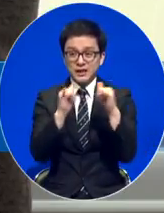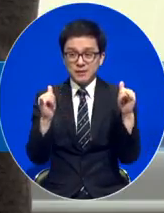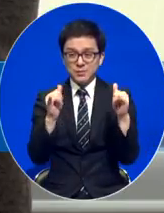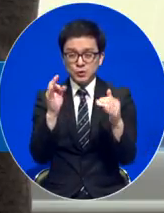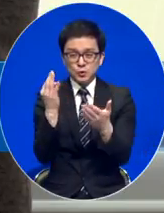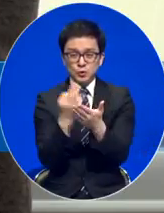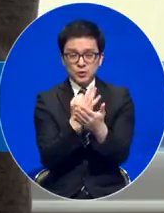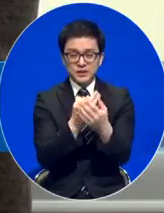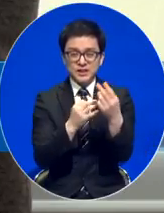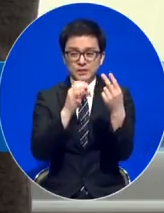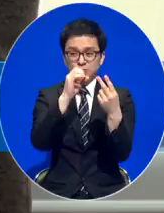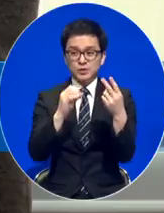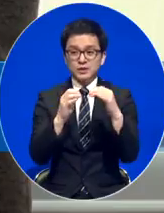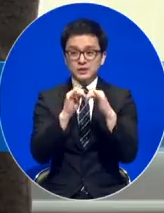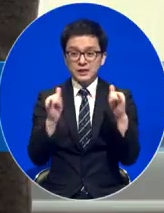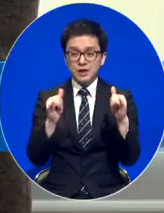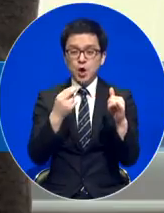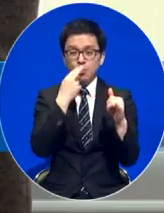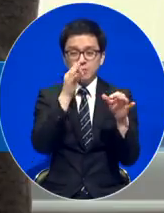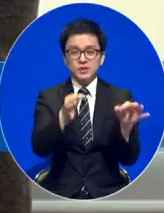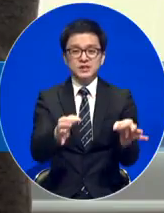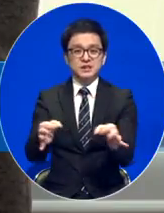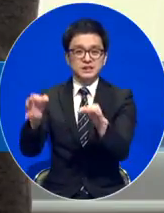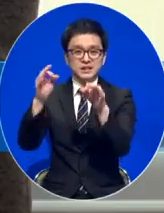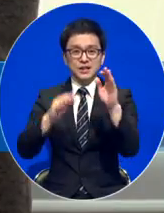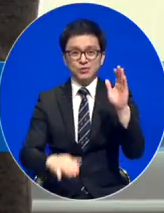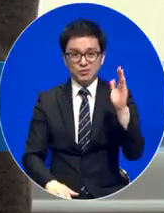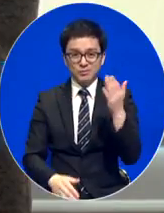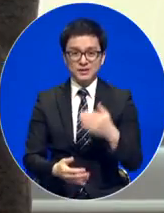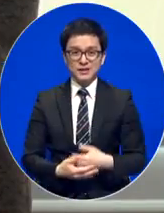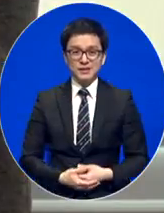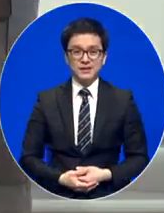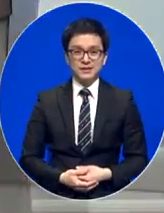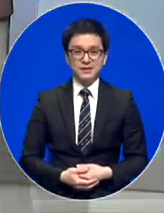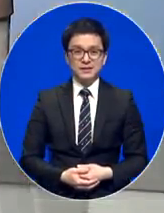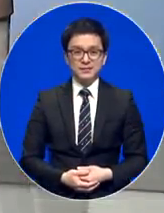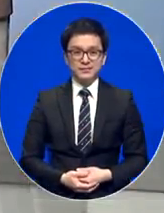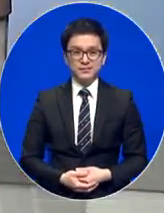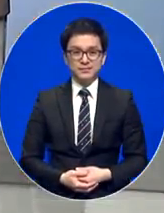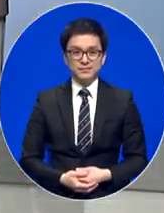소득이 상위 한 2%다. 이럴 경우에는 보험료가 인상됩니다.